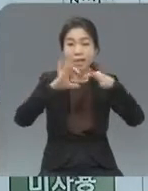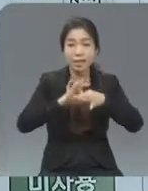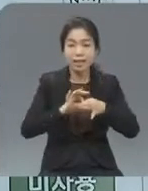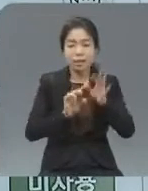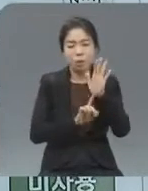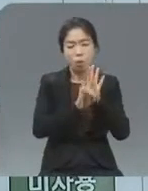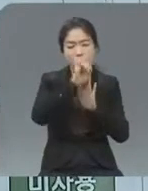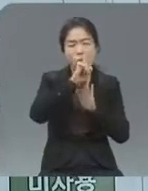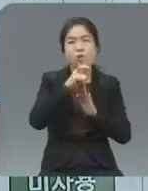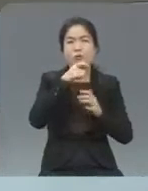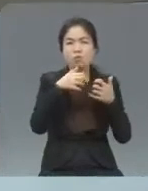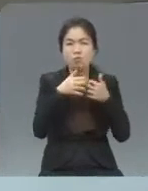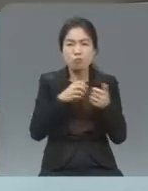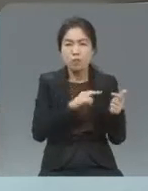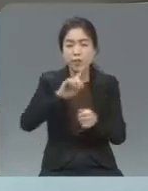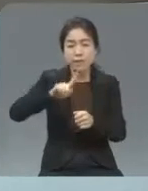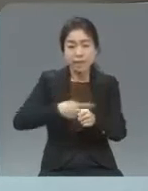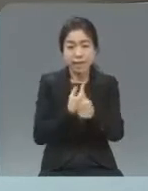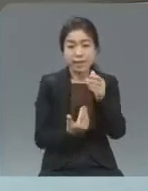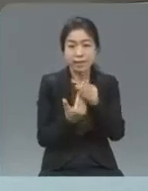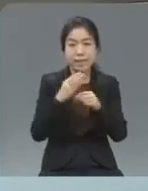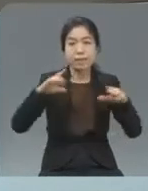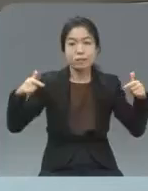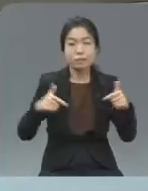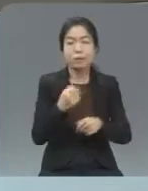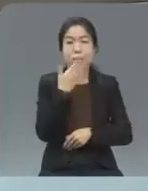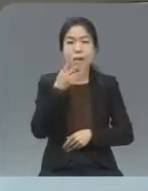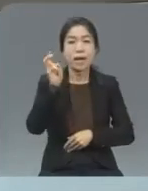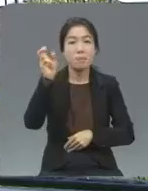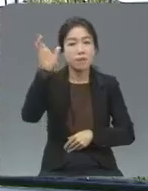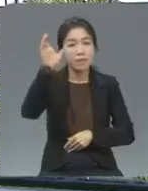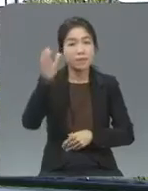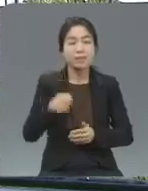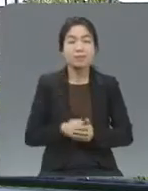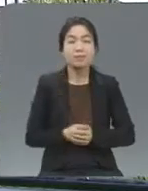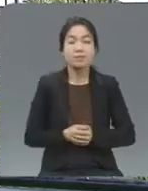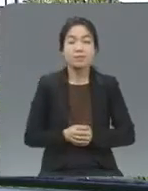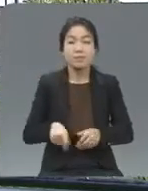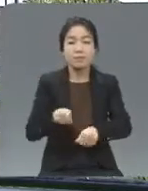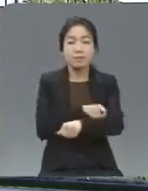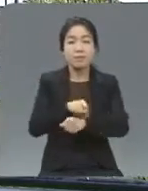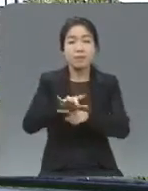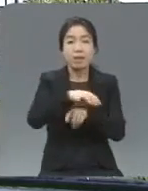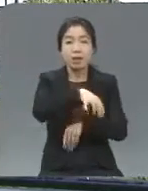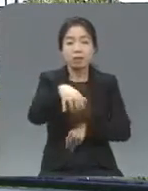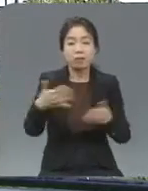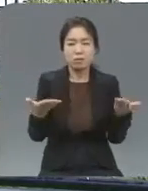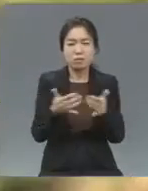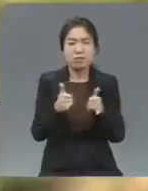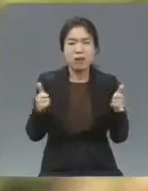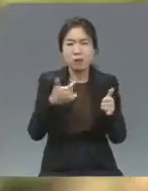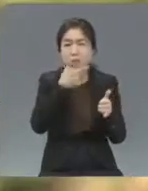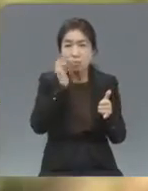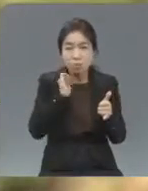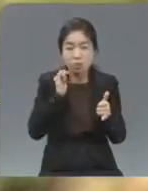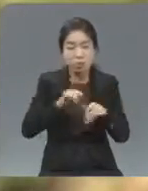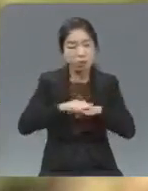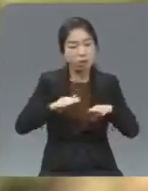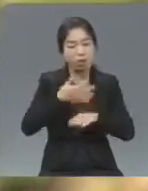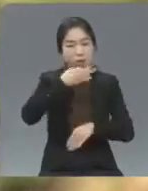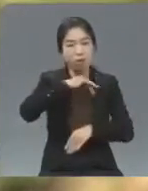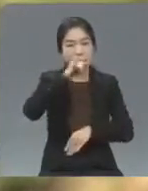고온과 서리, 냉해 등 자연재해를 줄일 수 있을 것으로 기대됩니다. 특히 농촌 지역의 일손 부족 해결에도 큰 도움이